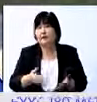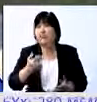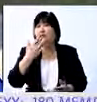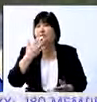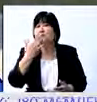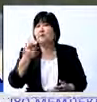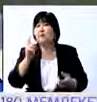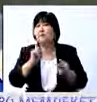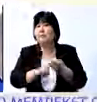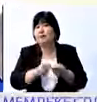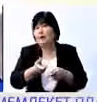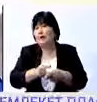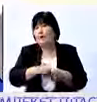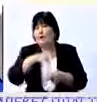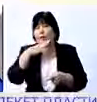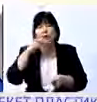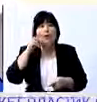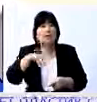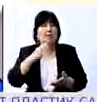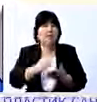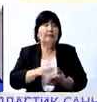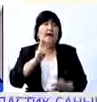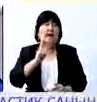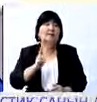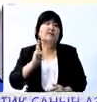шетелмен байланыста өте көп тәжірибесі бар Қасым жомарт